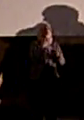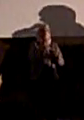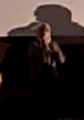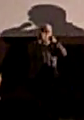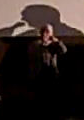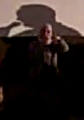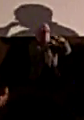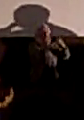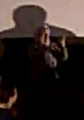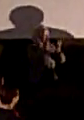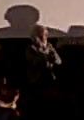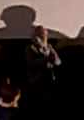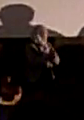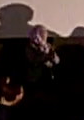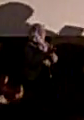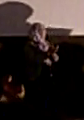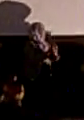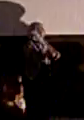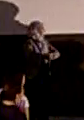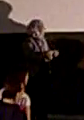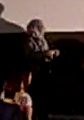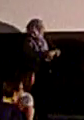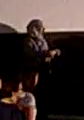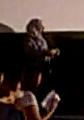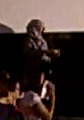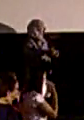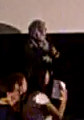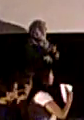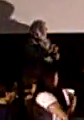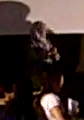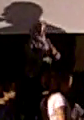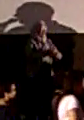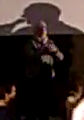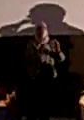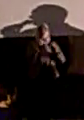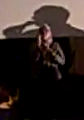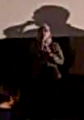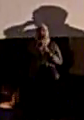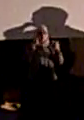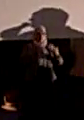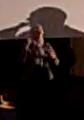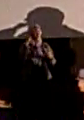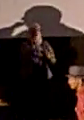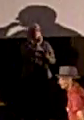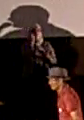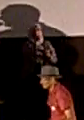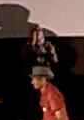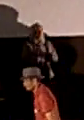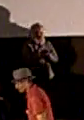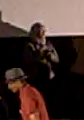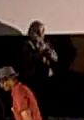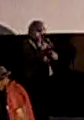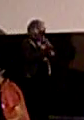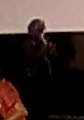بكثير مدة الساعة، هذا ما ينقص شيء يسرى. لا لا، على المستوى الغنائي نقص يسرى تخدم ما